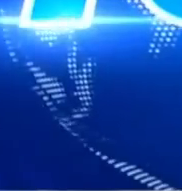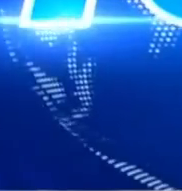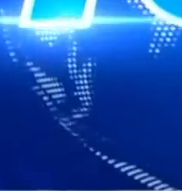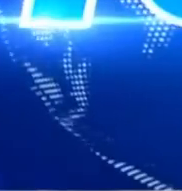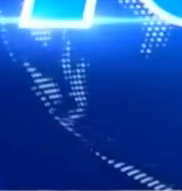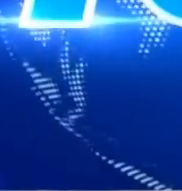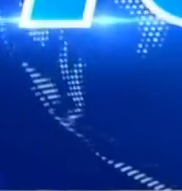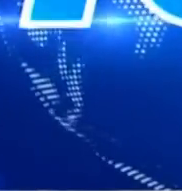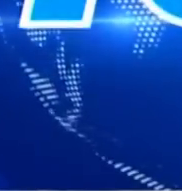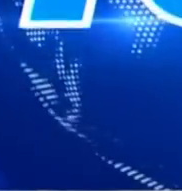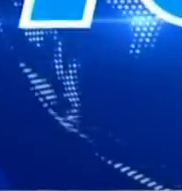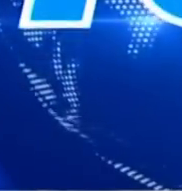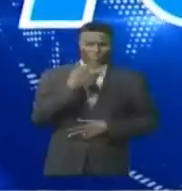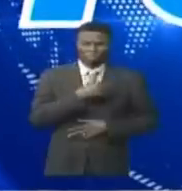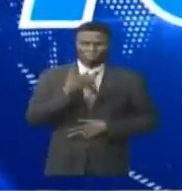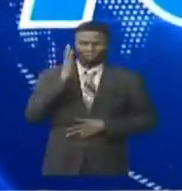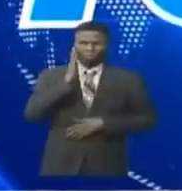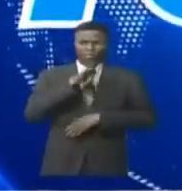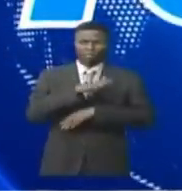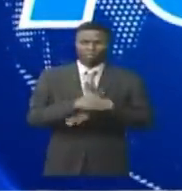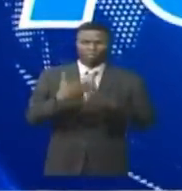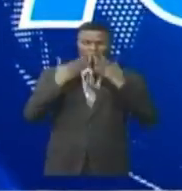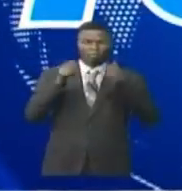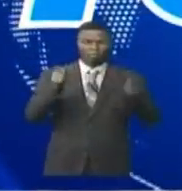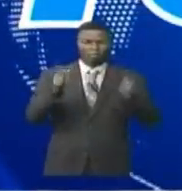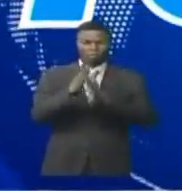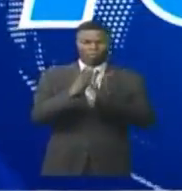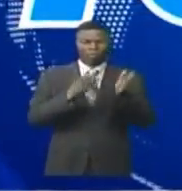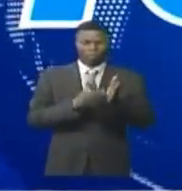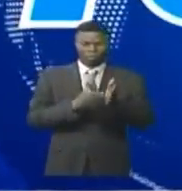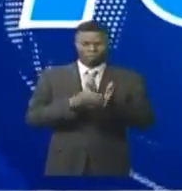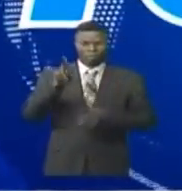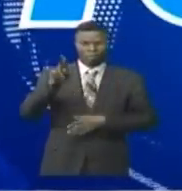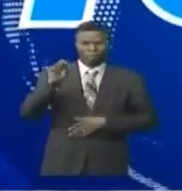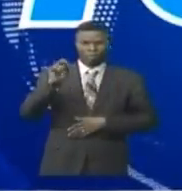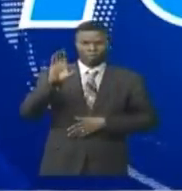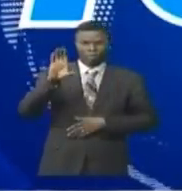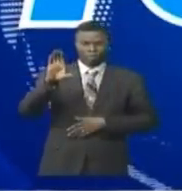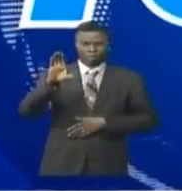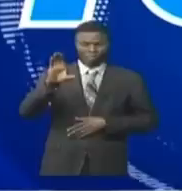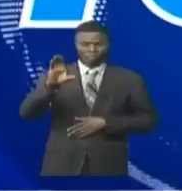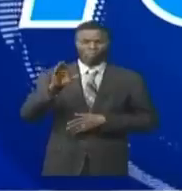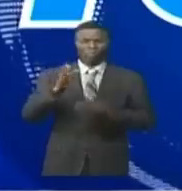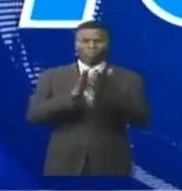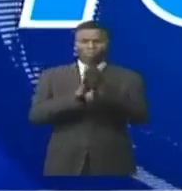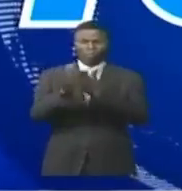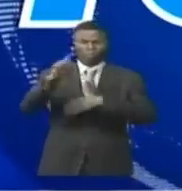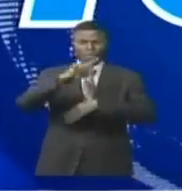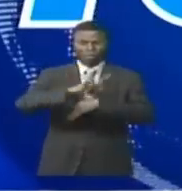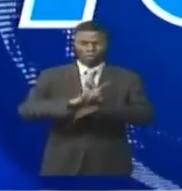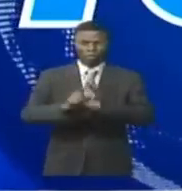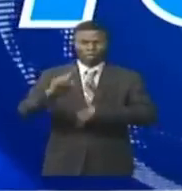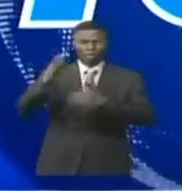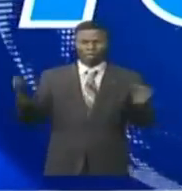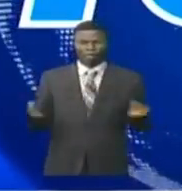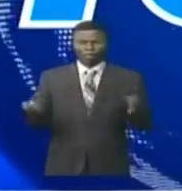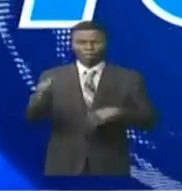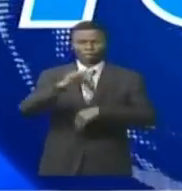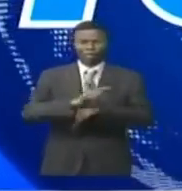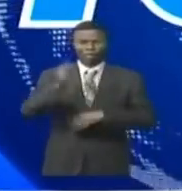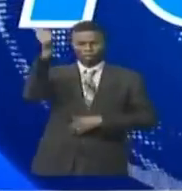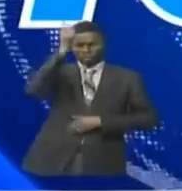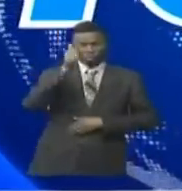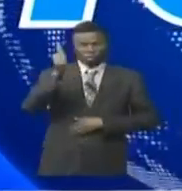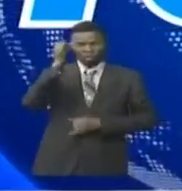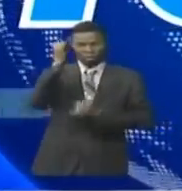À toutes et à tous, bonsoir et bienvenue à ce journal de 19h sur la RTNC. La quinzaine de la journée de l'enfant africain s'est clôturée ce